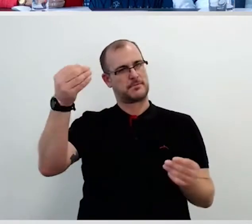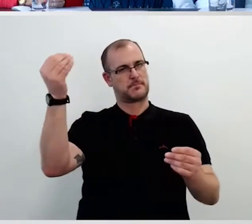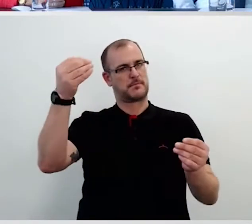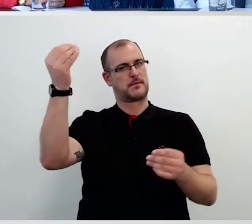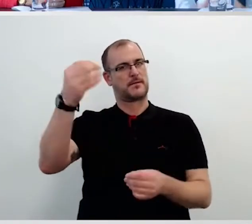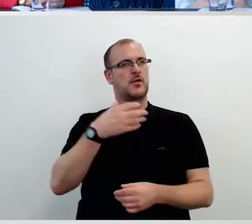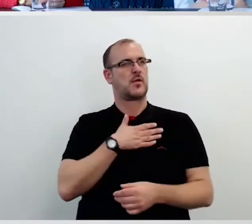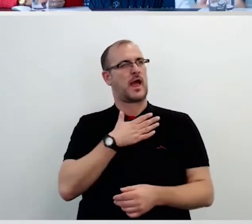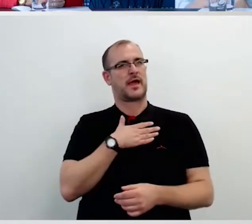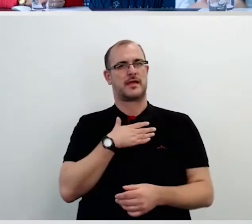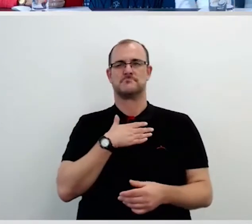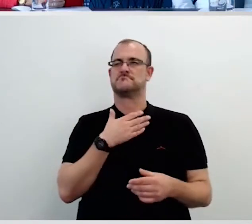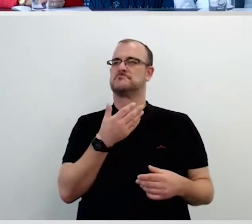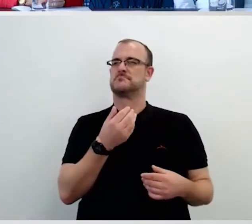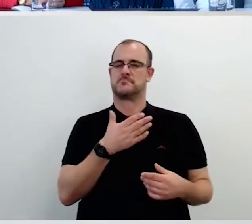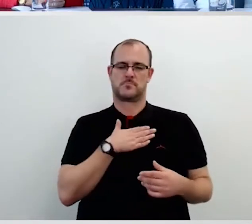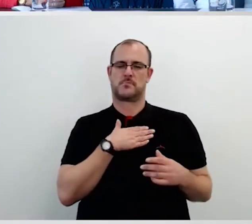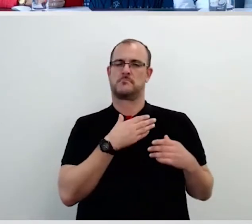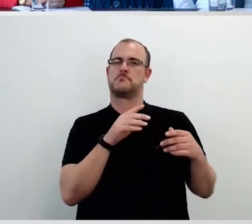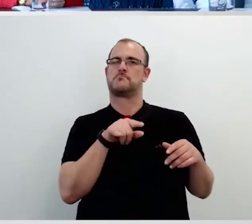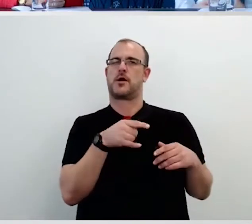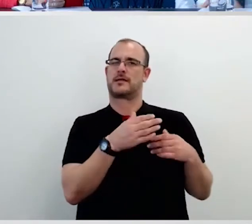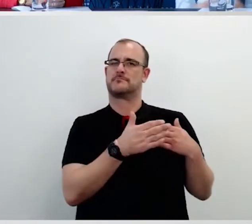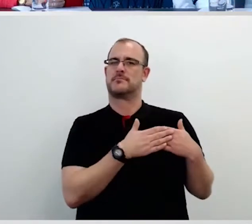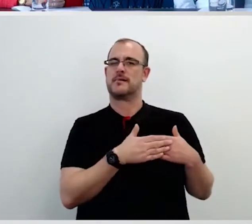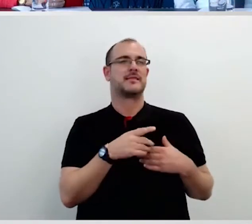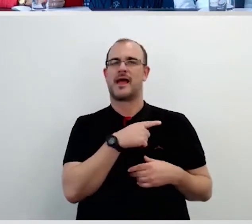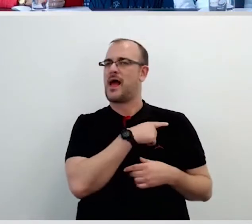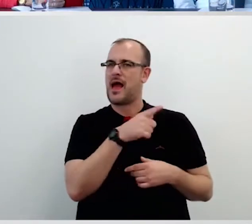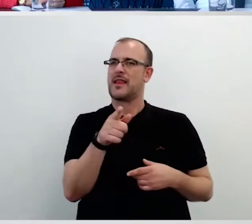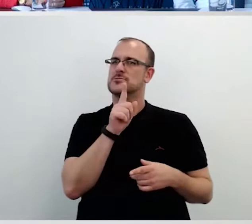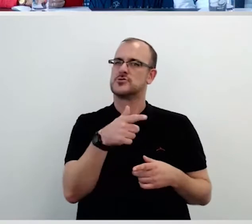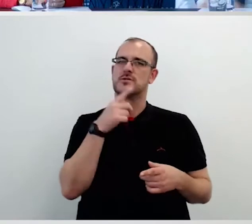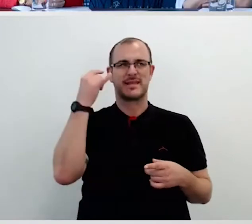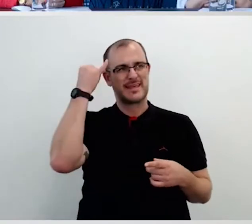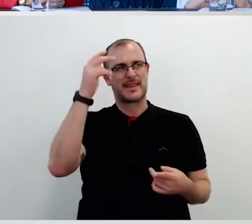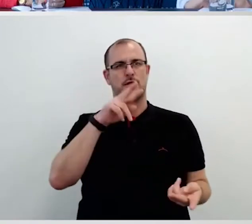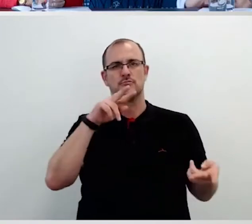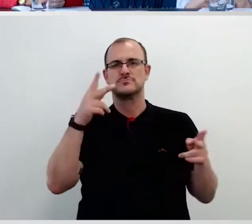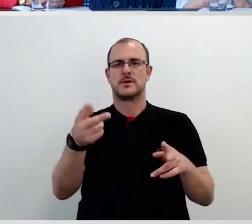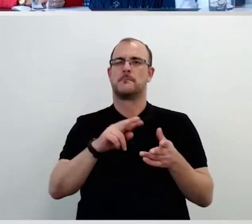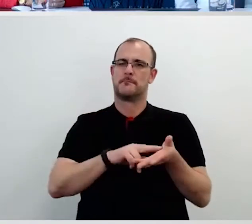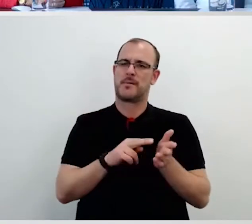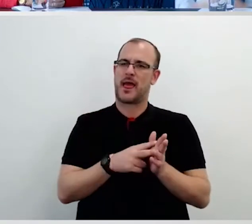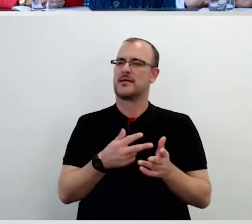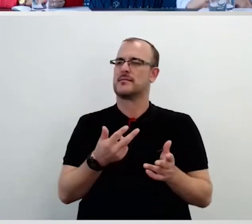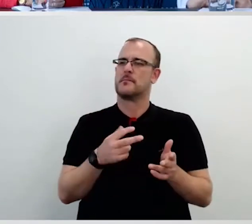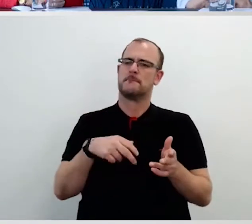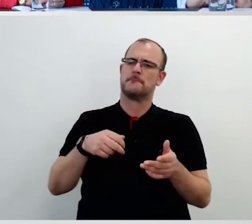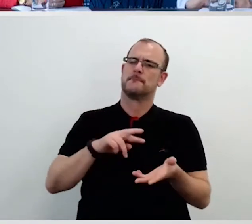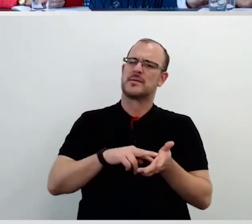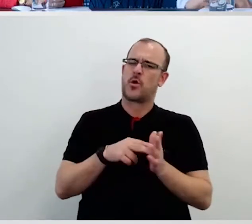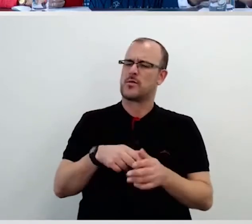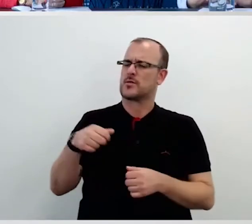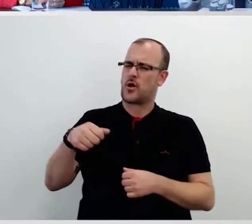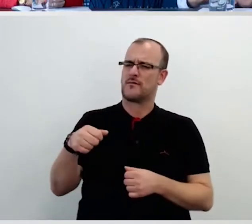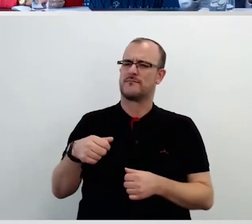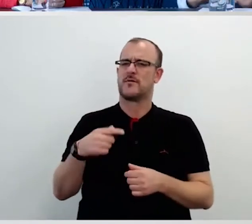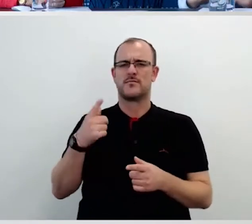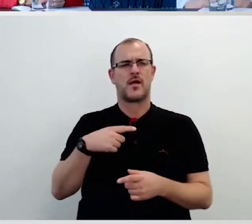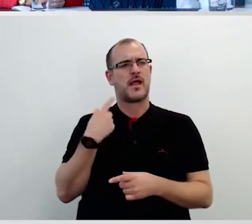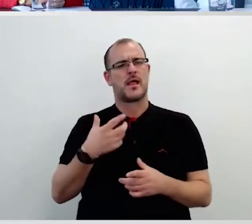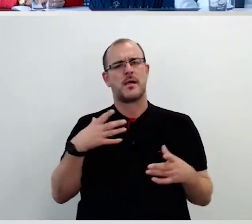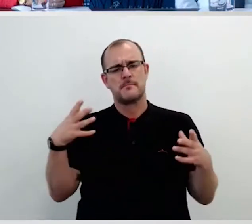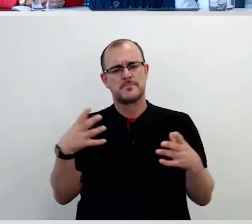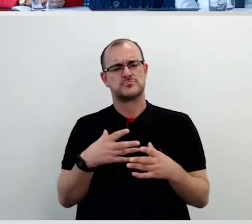unsere eigenen Fahnen schreiben, sondern wir wollen, dass andere auch diese Ideen umsetzen. Und die Planung ist dahingehend, einen Methodenkoffer für intergenerationelles Lernen mit